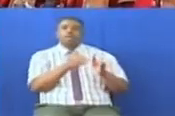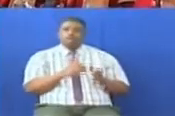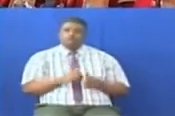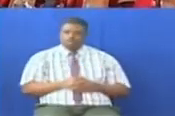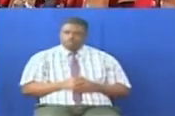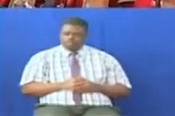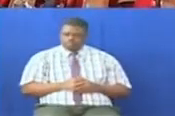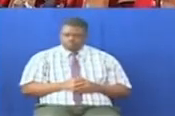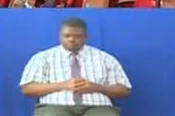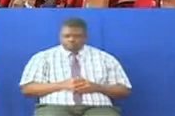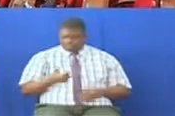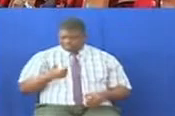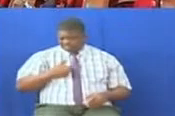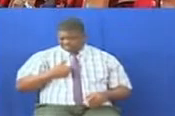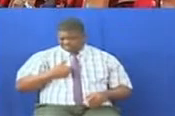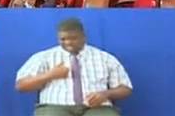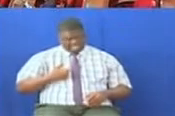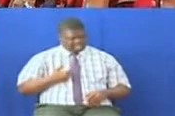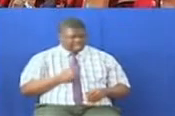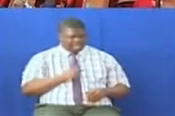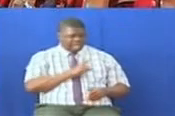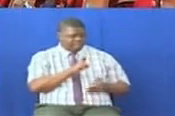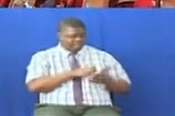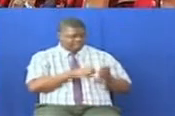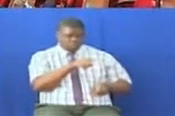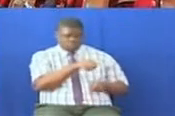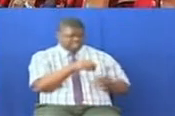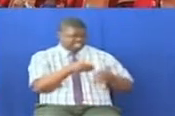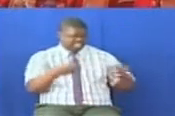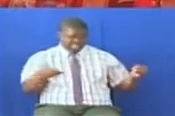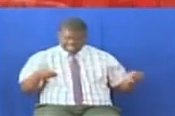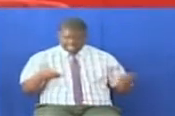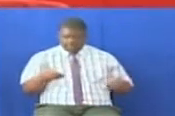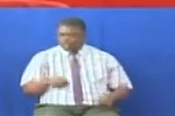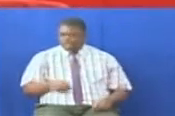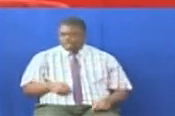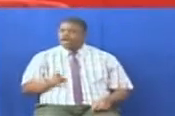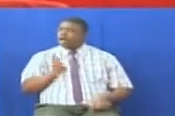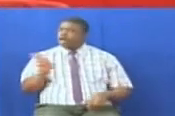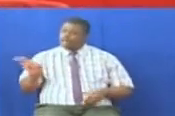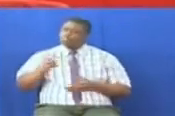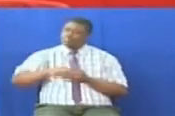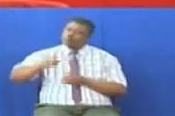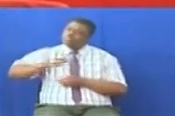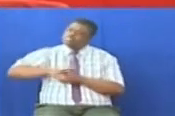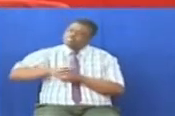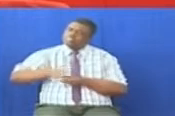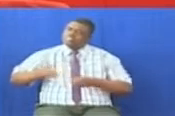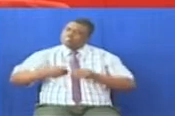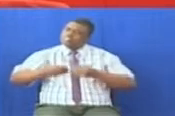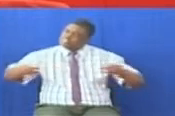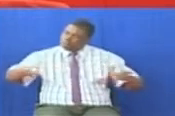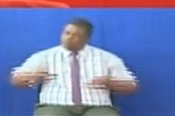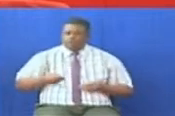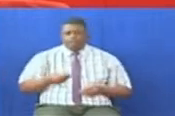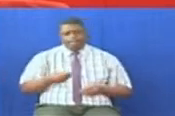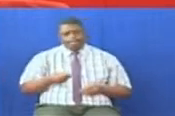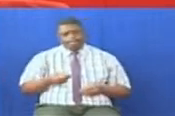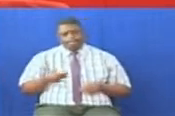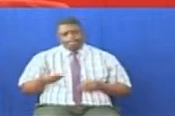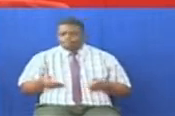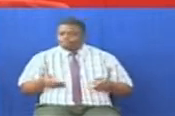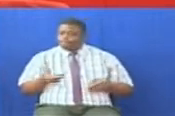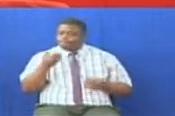Sio halmashauri yangu, sio kwamba haicheleweshwa, lakini kuna halmashauri nyingi sana wanacheleweshea. Madiwani wengi unakuta mpaka sasa hivi bado